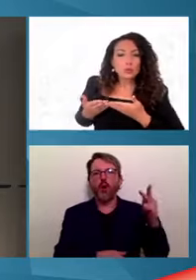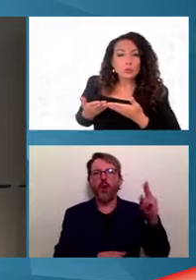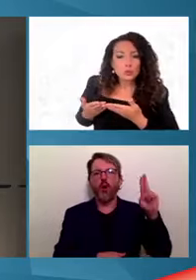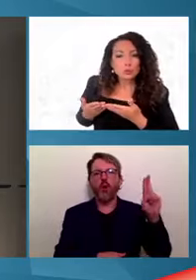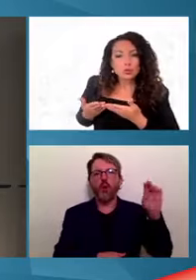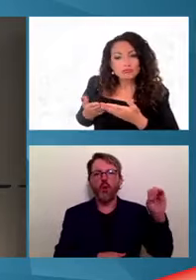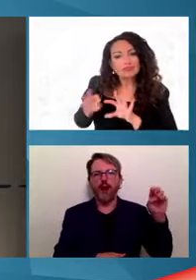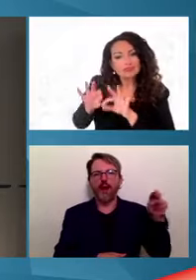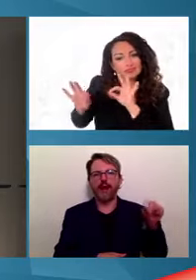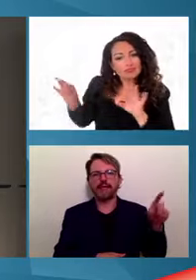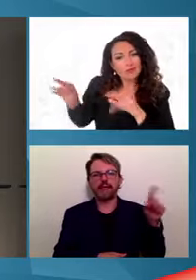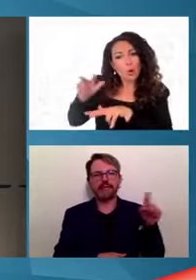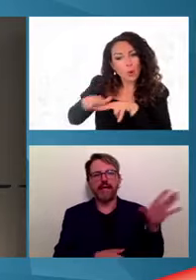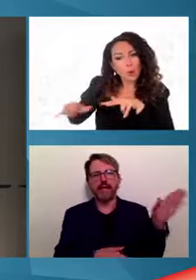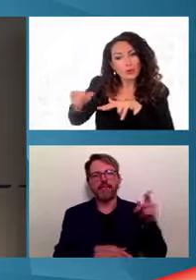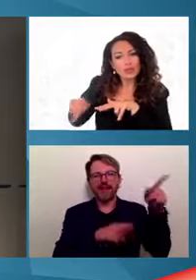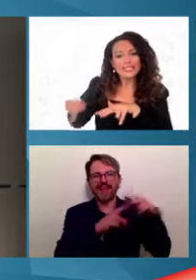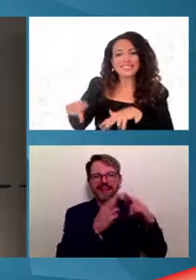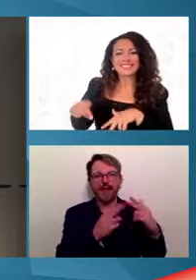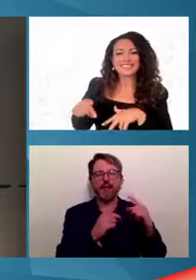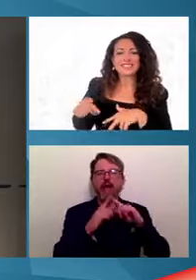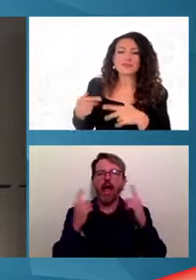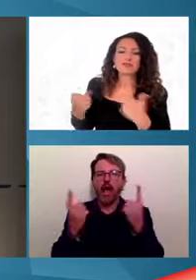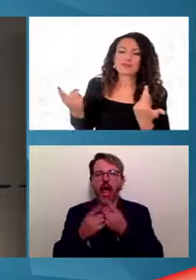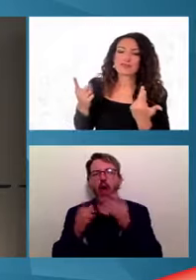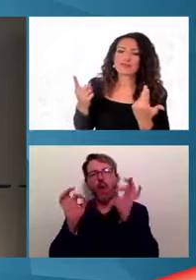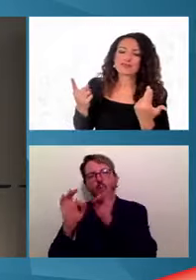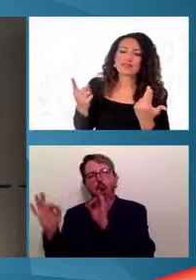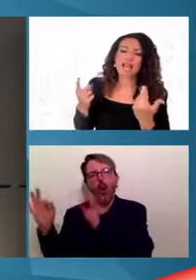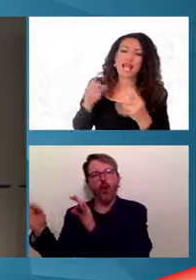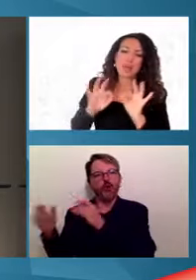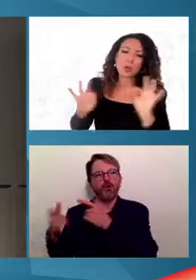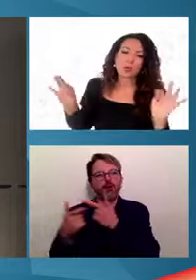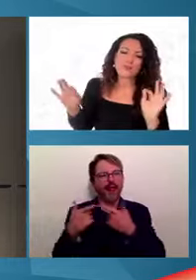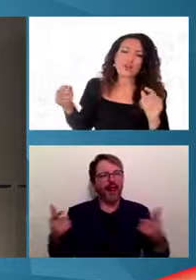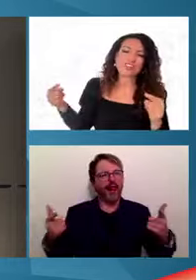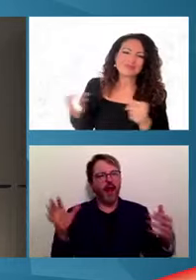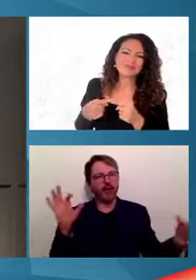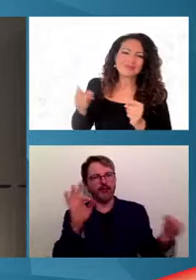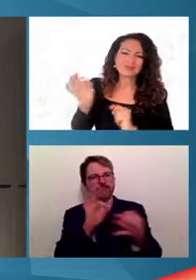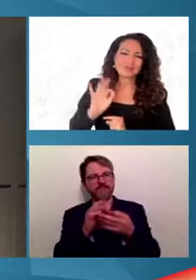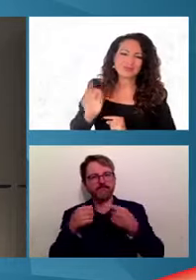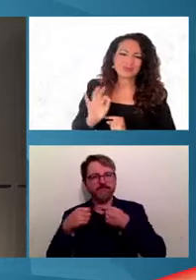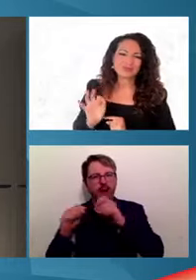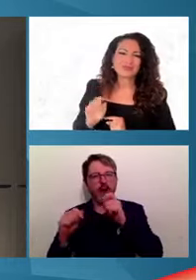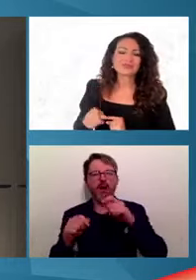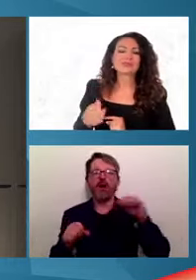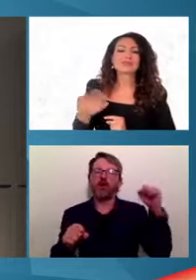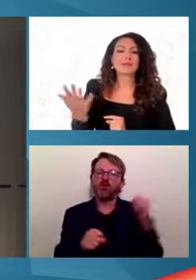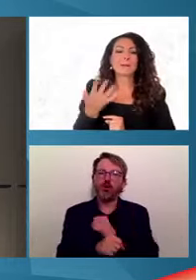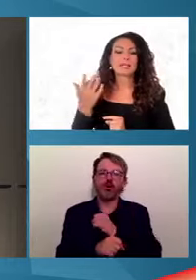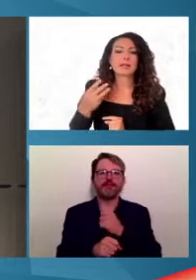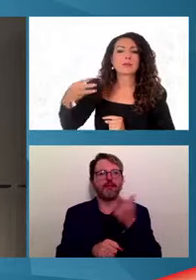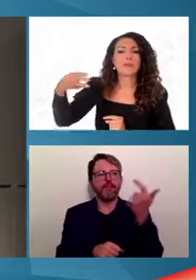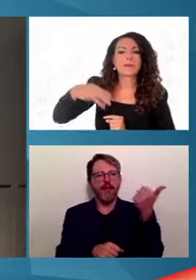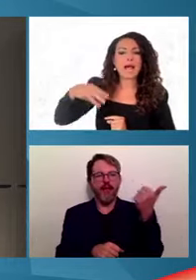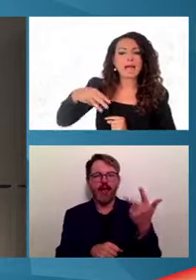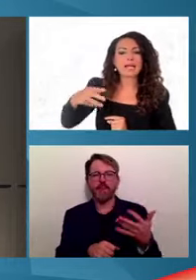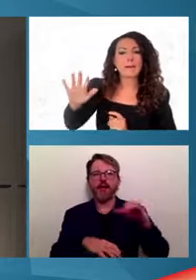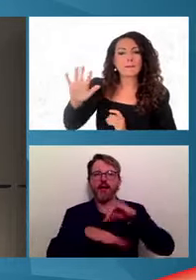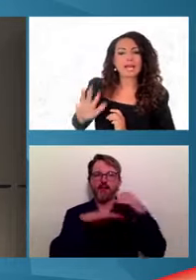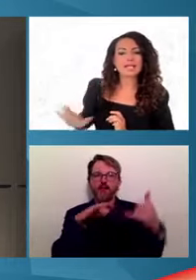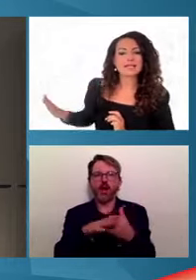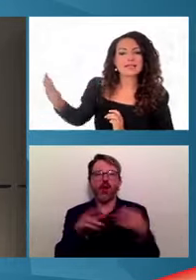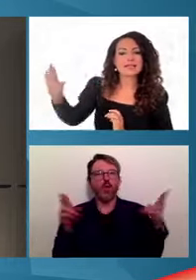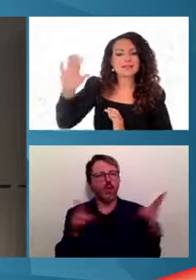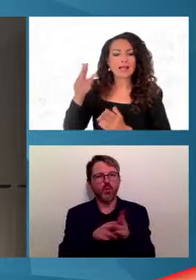nicht immer ganz, ganz leicht, Raumordnung, landschaftsgetreu zu bauen. Aber trotzdem ist es gelungen, einige Projekte hier in kurzer